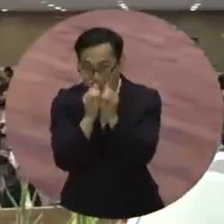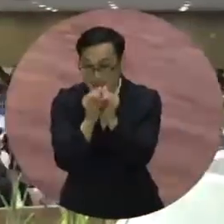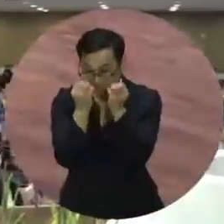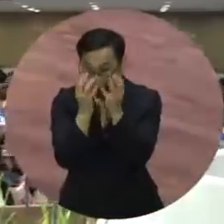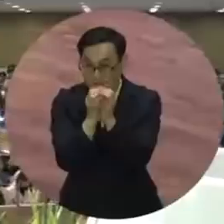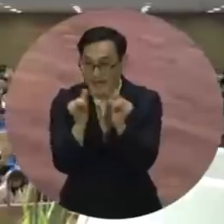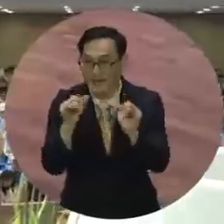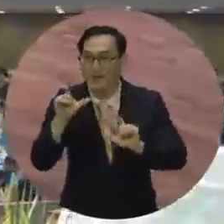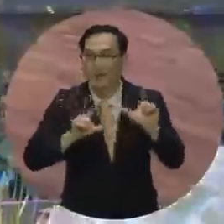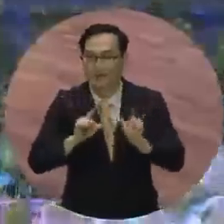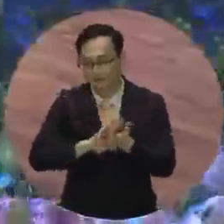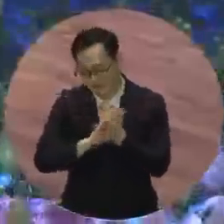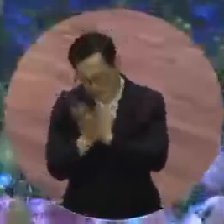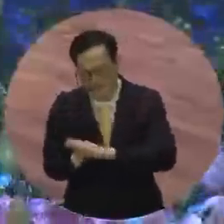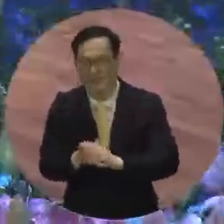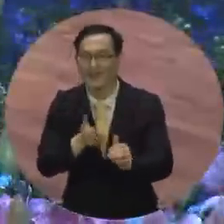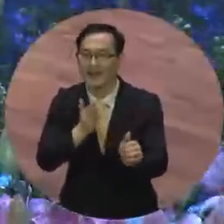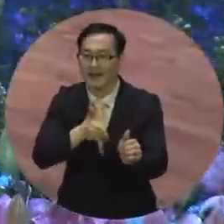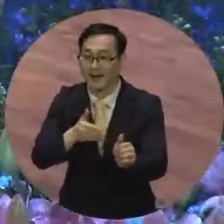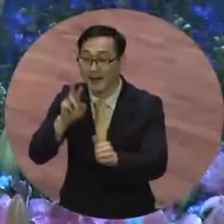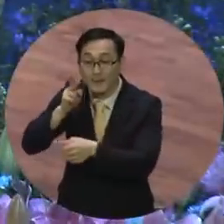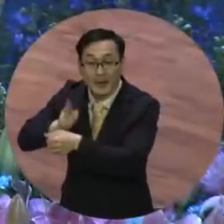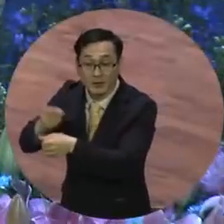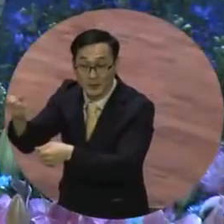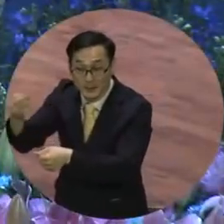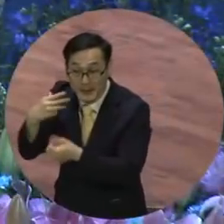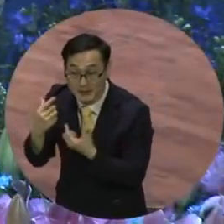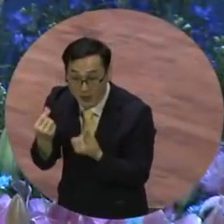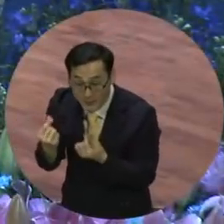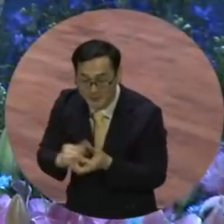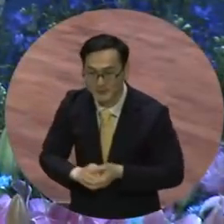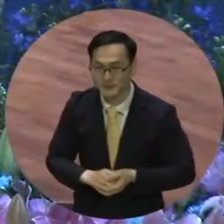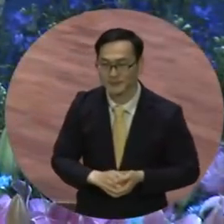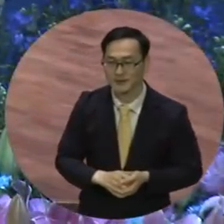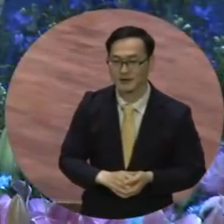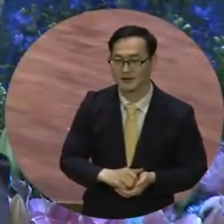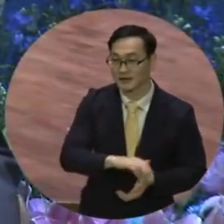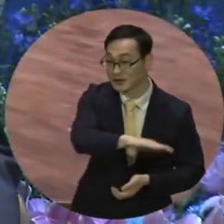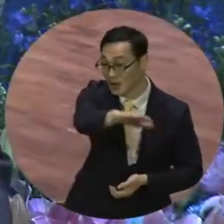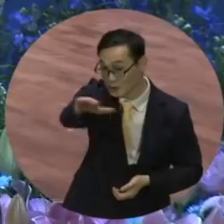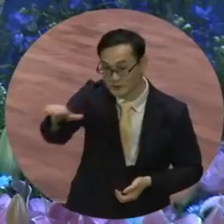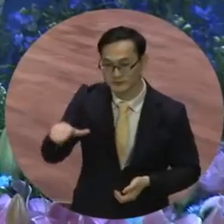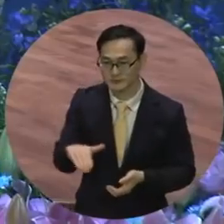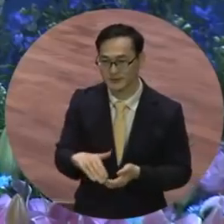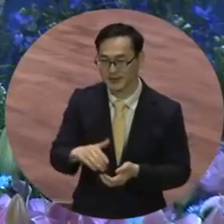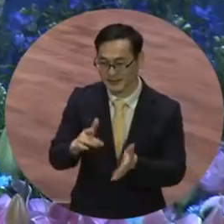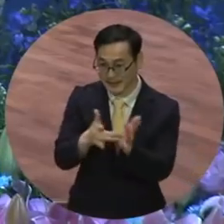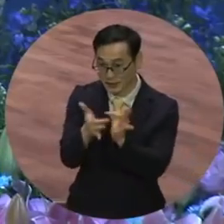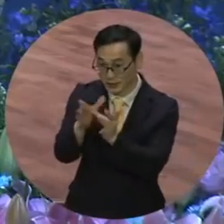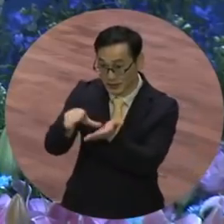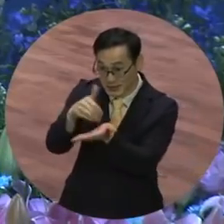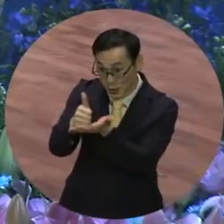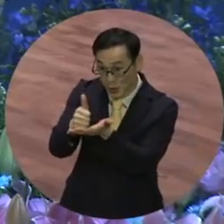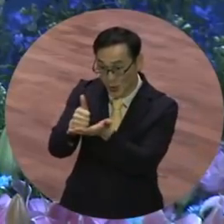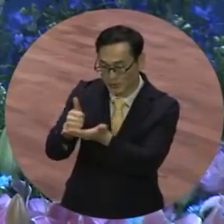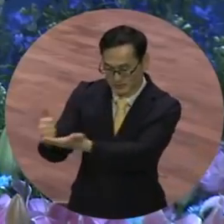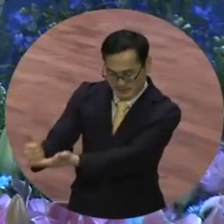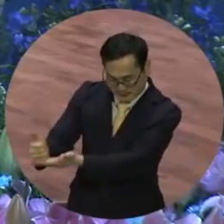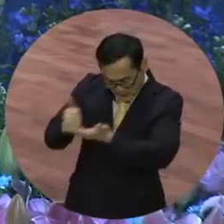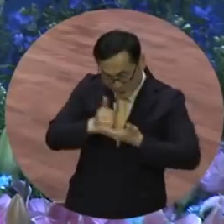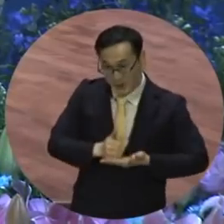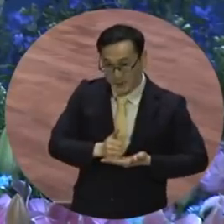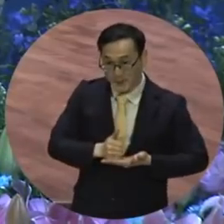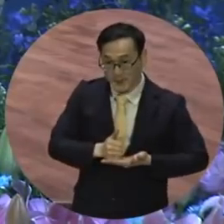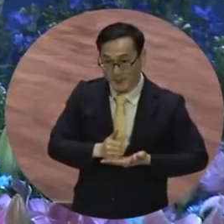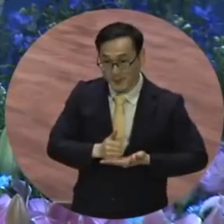오늘 참석한 모든 새 가족들을 한 분도 빠짐없이 각 부서에 가서 예수 그리스도를 내 인생의 주인으로 영접하고